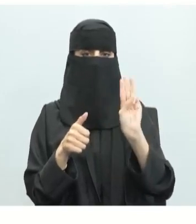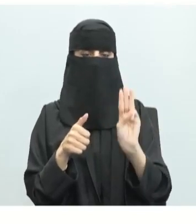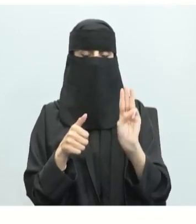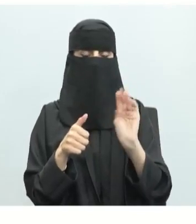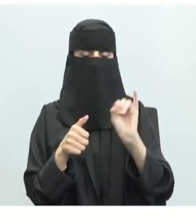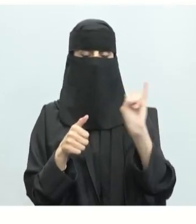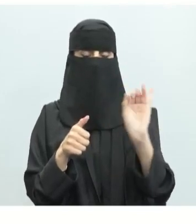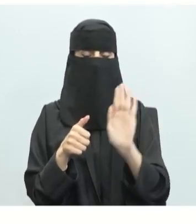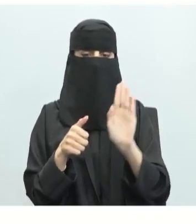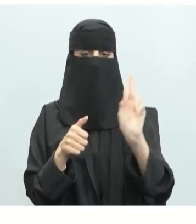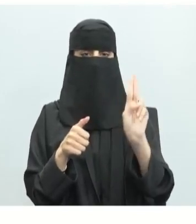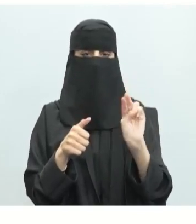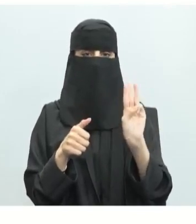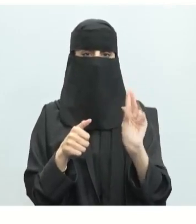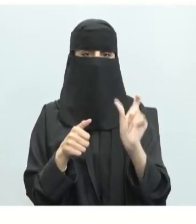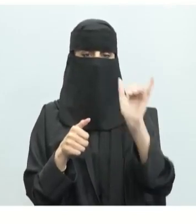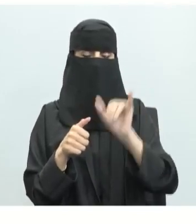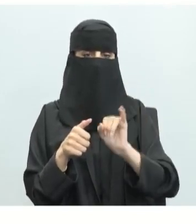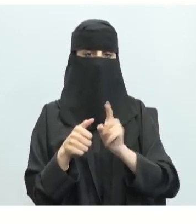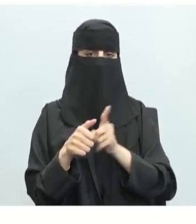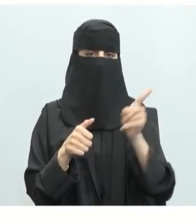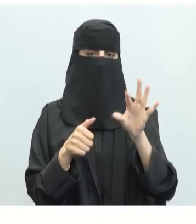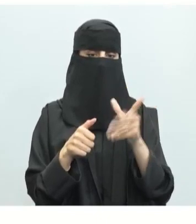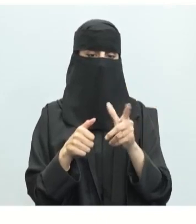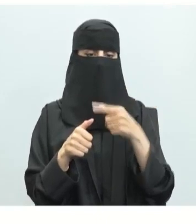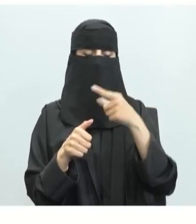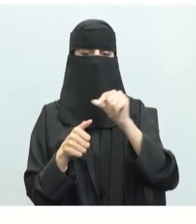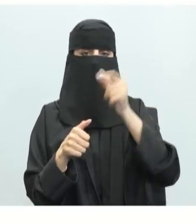أحسنتم. الجنود. وأداة الاستثناء.